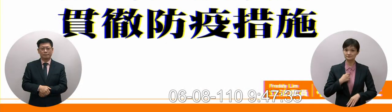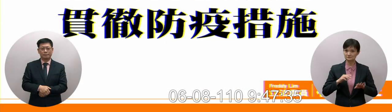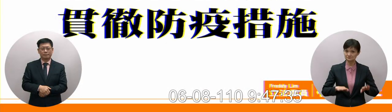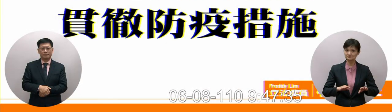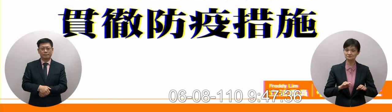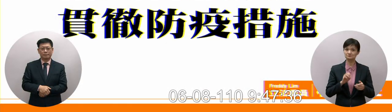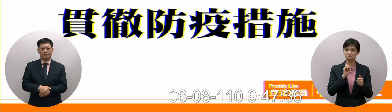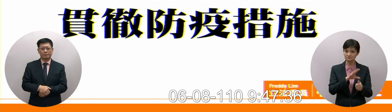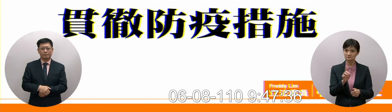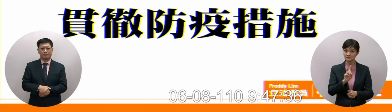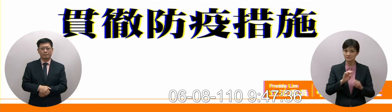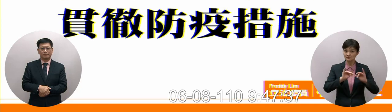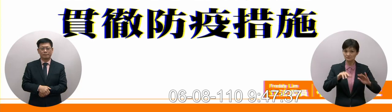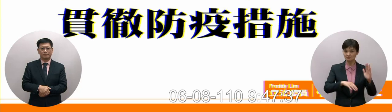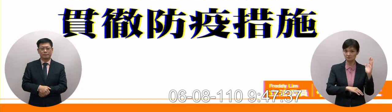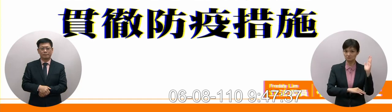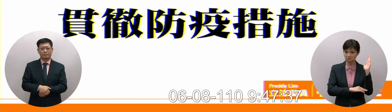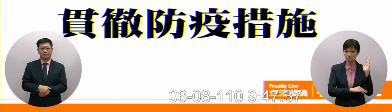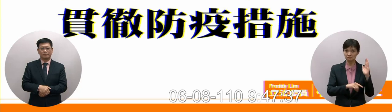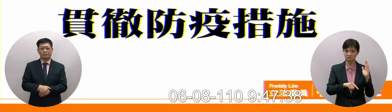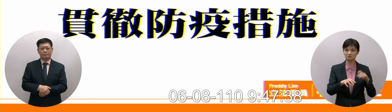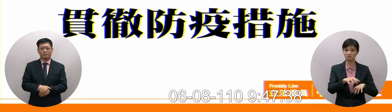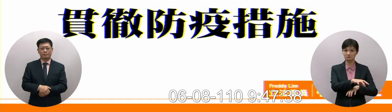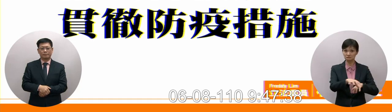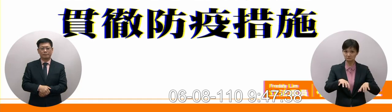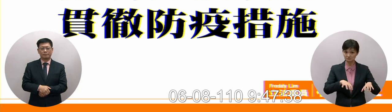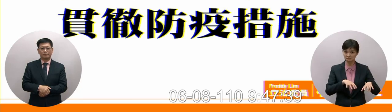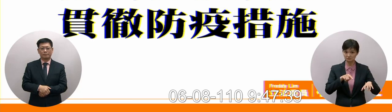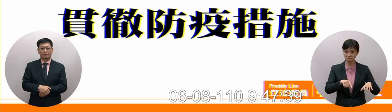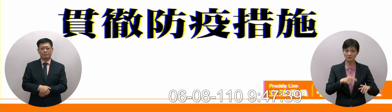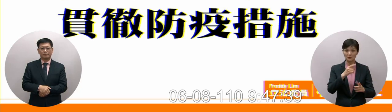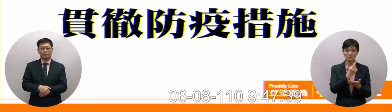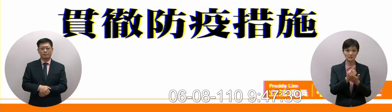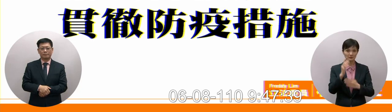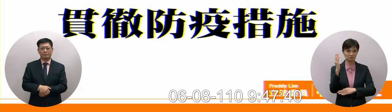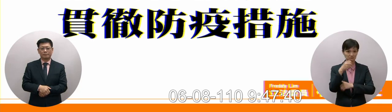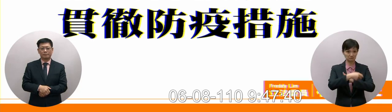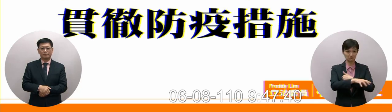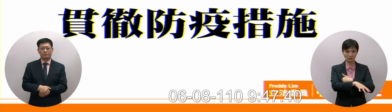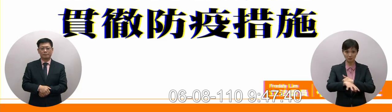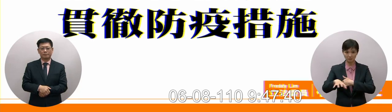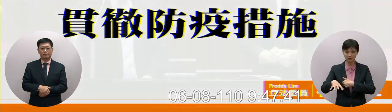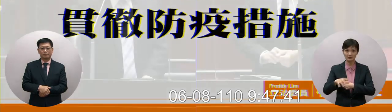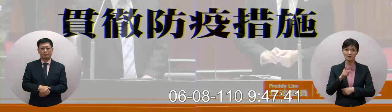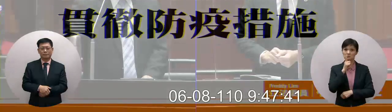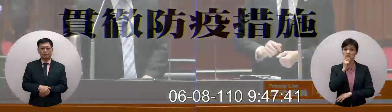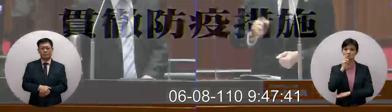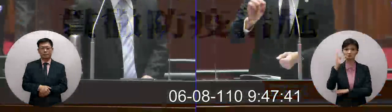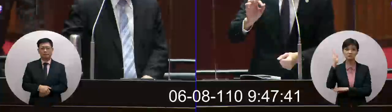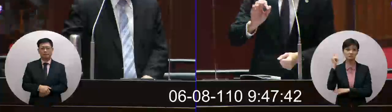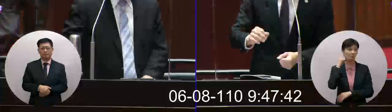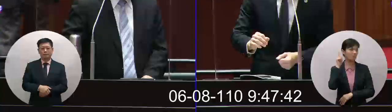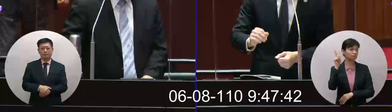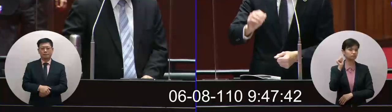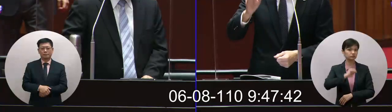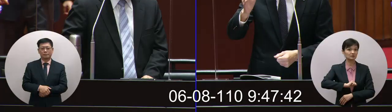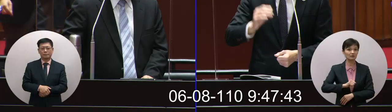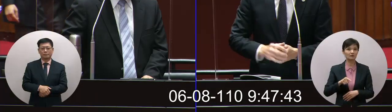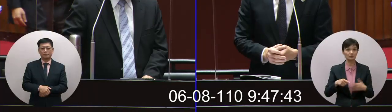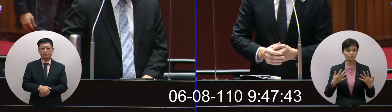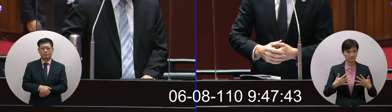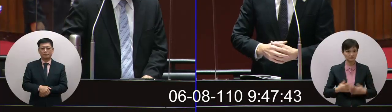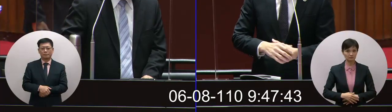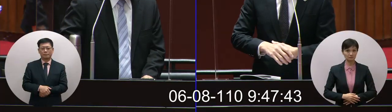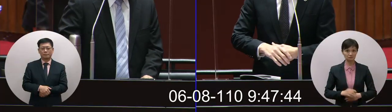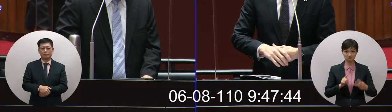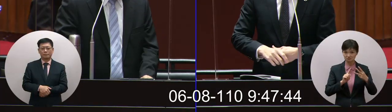方政府，也是地方的这个各这个各机关吼，伊无伫插中央的规定的问题。第三吼、哦。跟